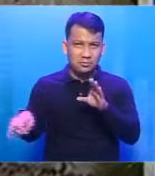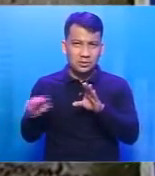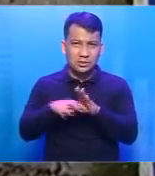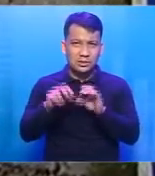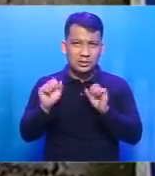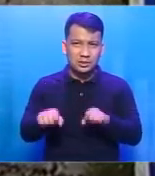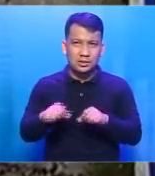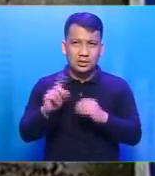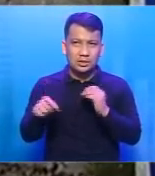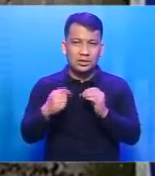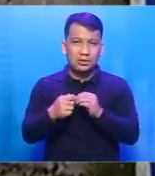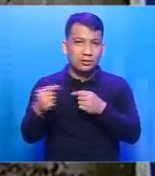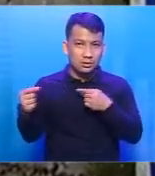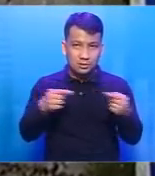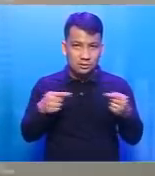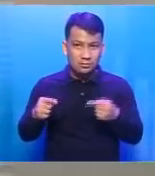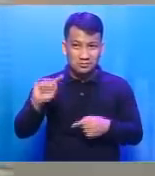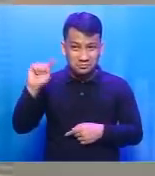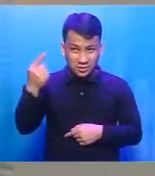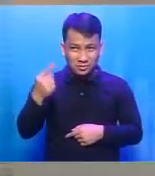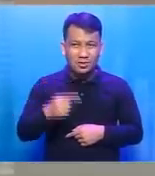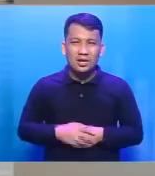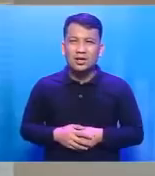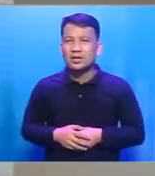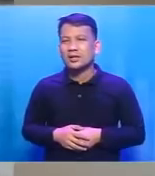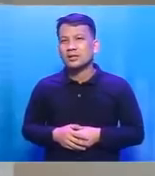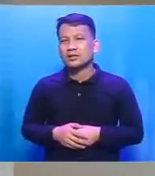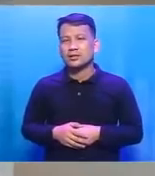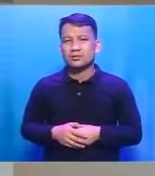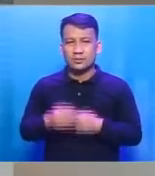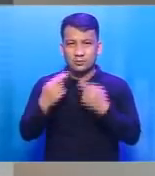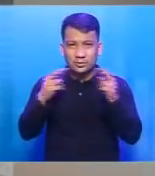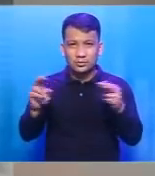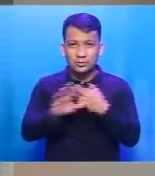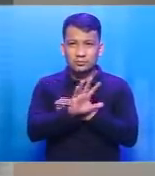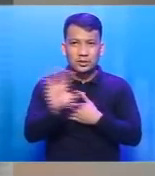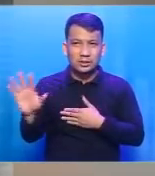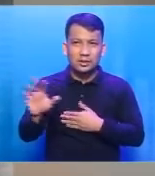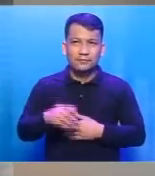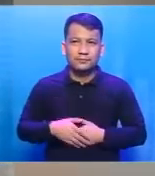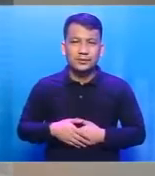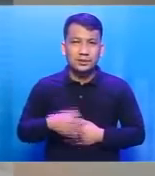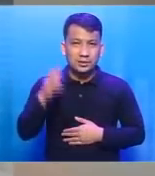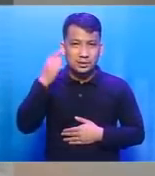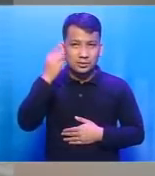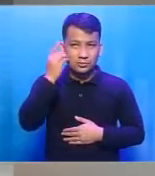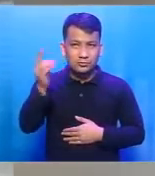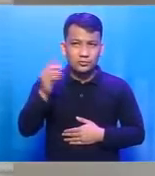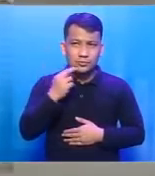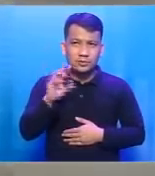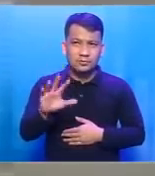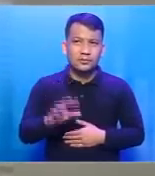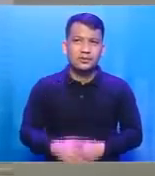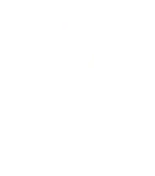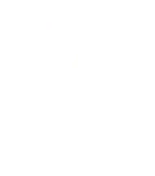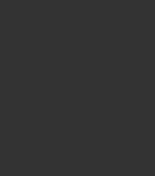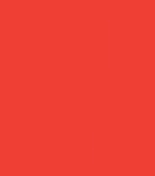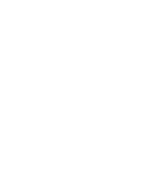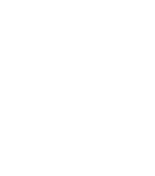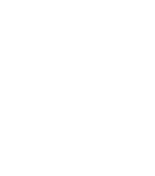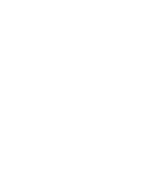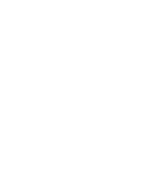pasahero, lalo na pag pinag-awayan, piso lang. Nagbabalita mula sa frontline, Gary De Leon, News 5.